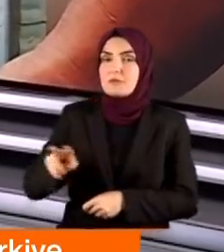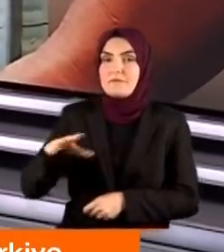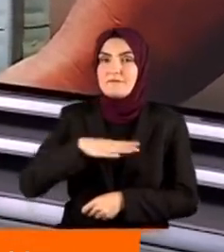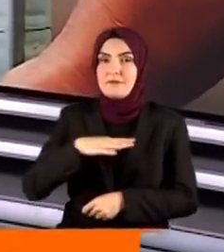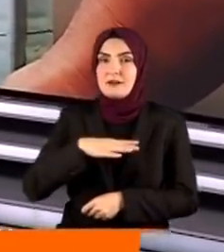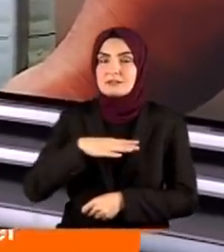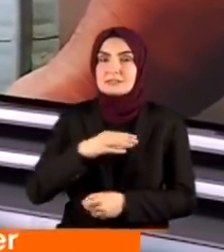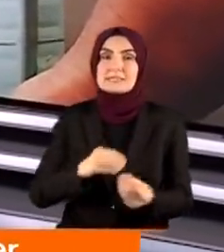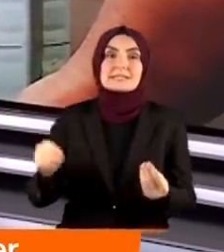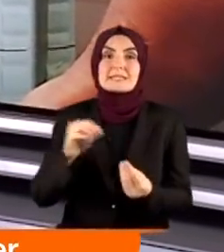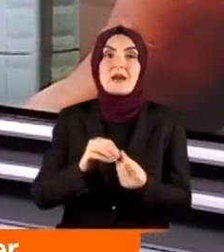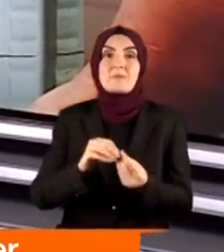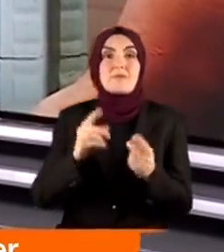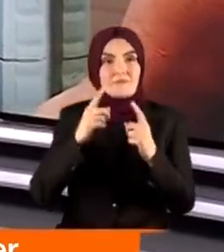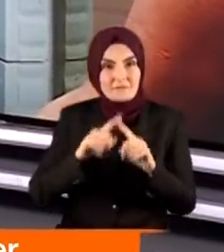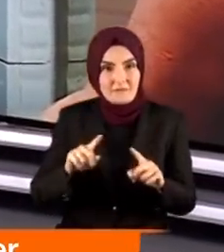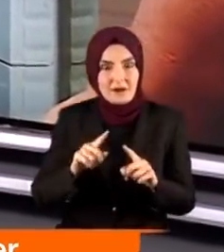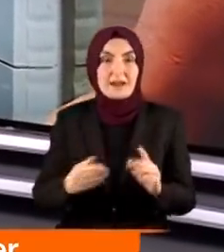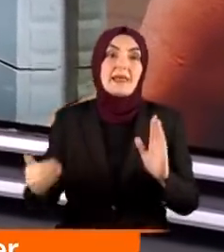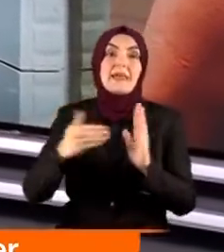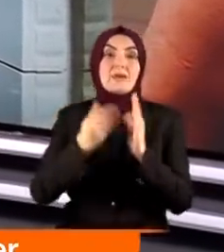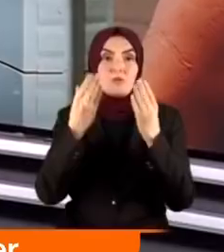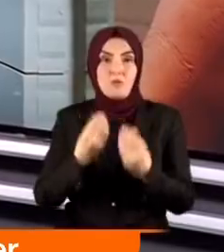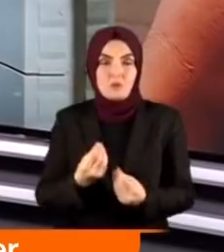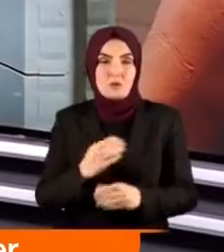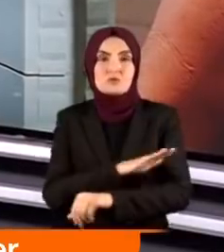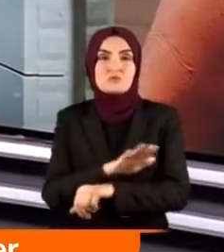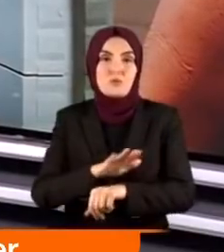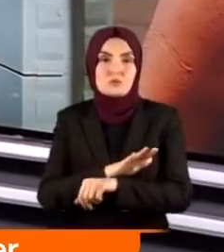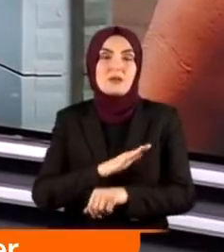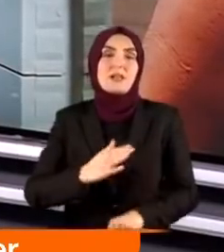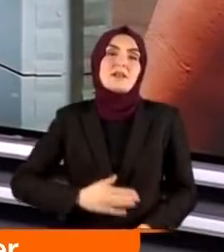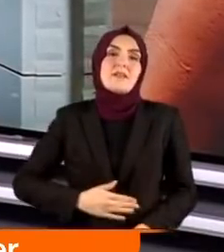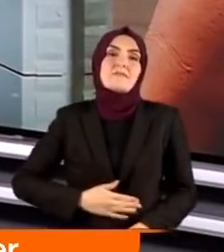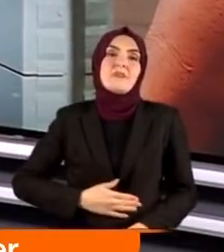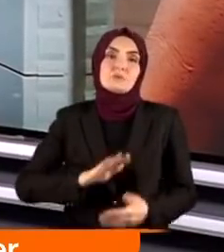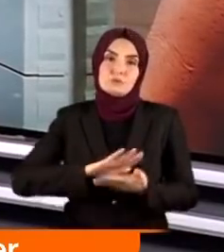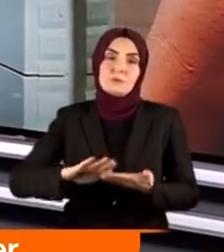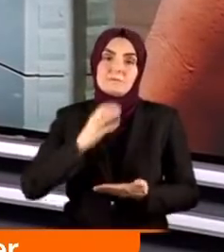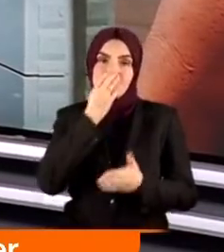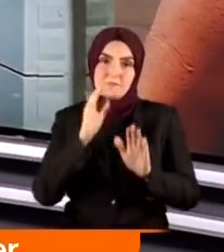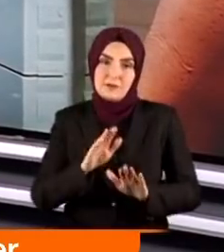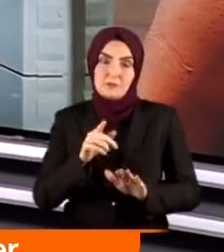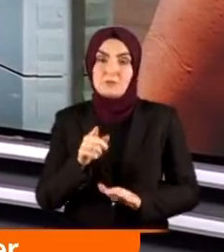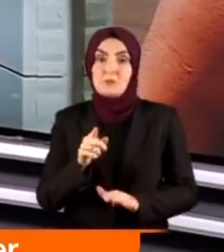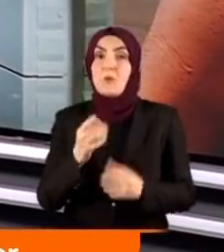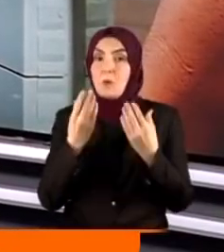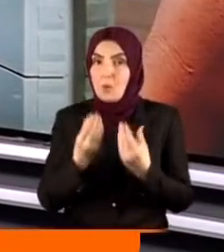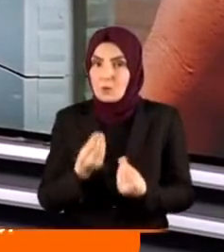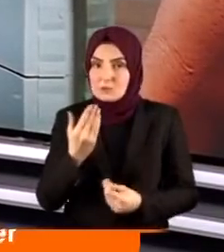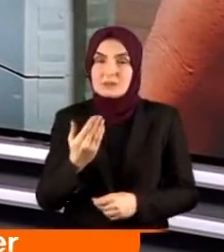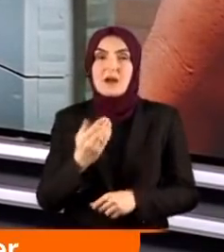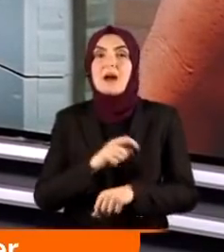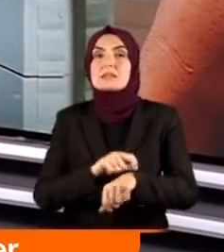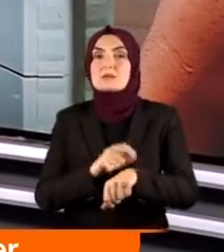ilave olarak sosyal refah düzenlemesi yapılması bekleniyor. Bu durumda asgari ücrettekine benzer bir artış emekli ve